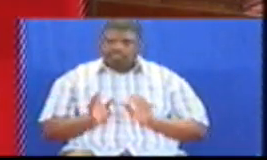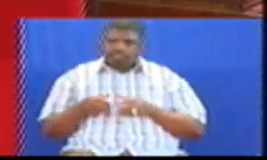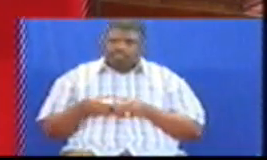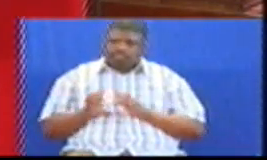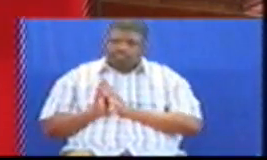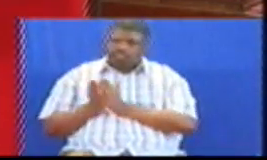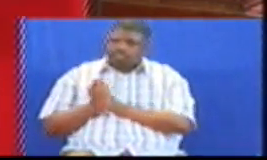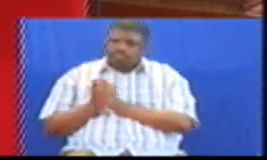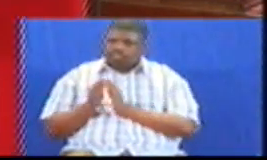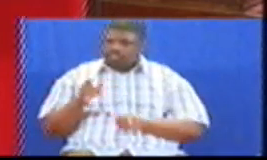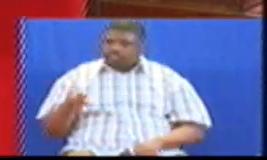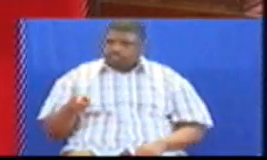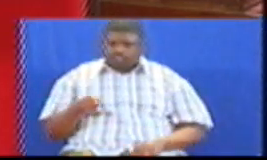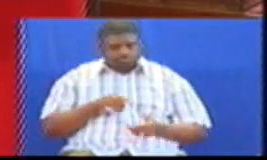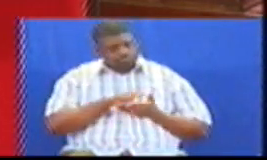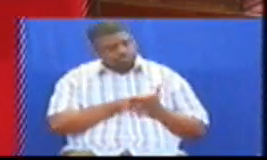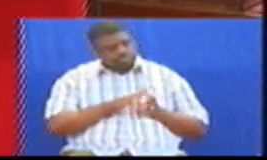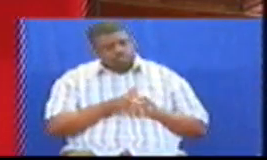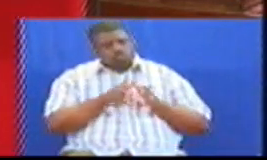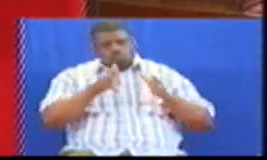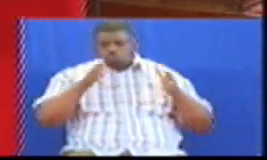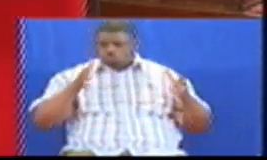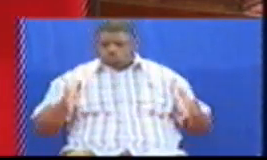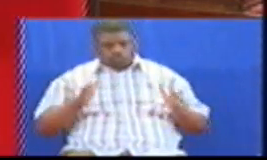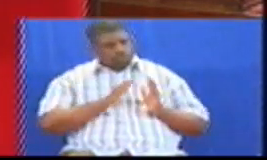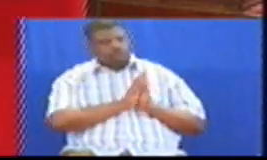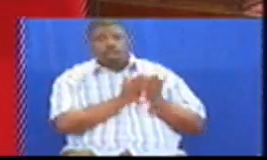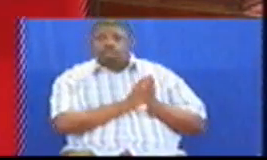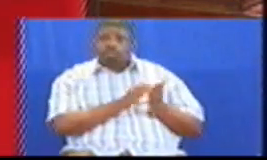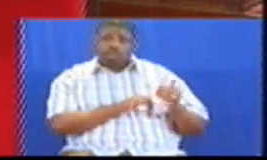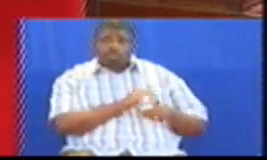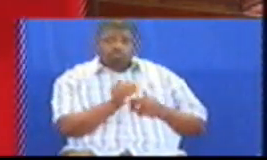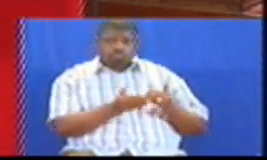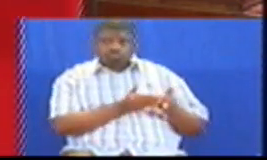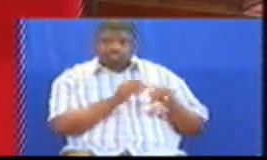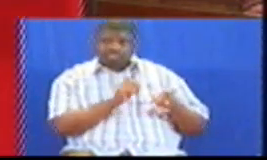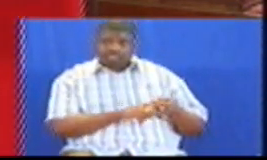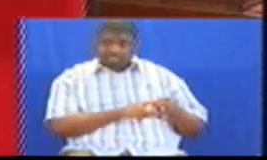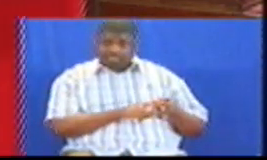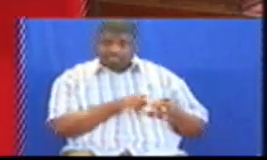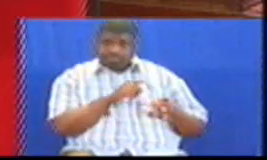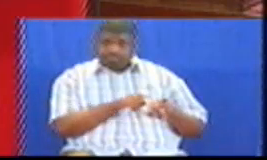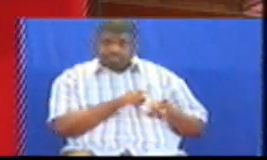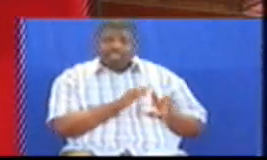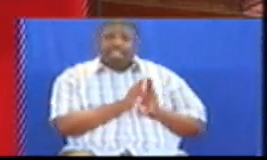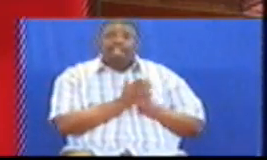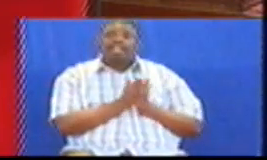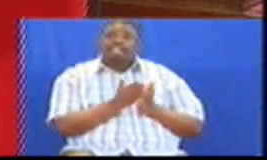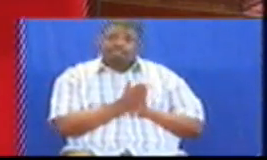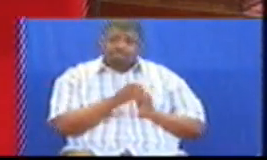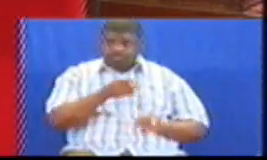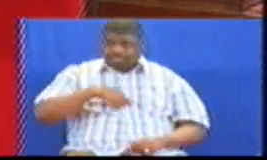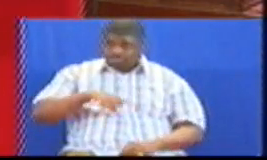sheria msingi wake mkuu ni katiba, na naomba nirudie tena kwa mara nyingine katika bunge hili kwamba katiba yetu ya Jamhuri ya